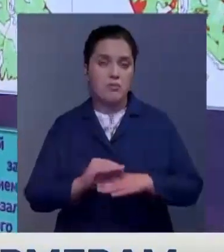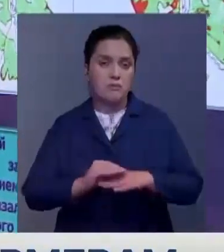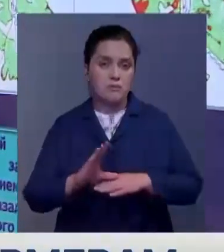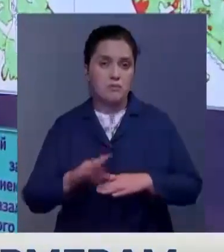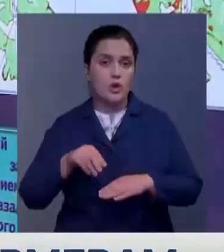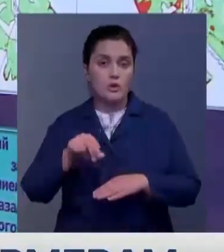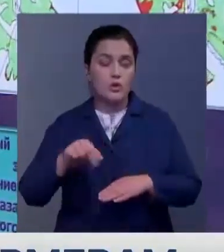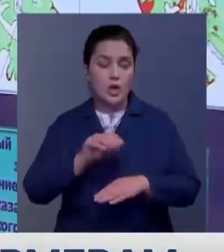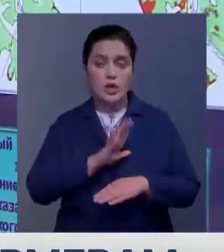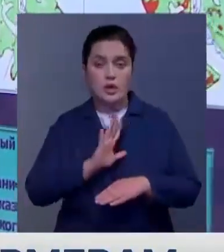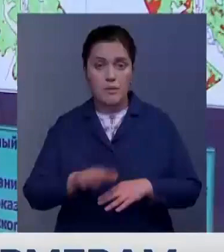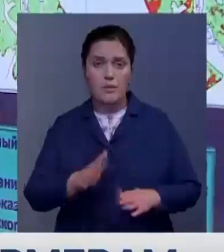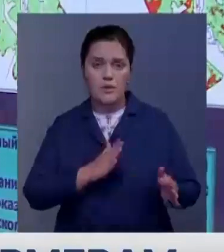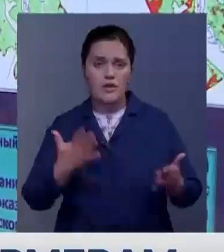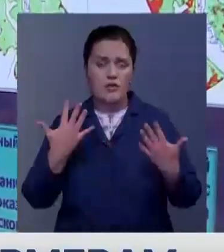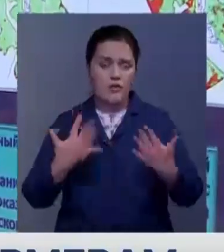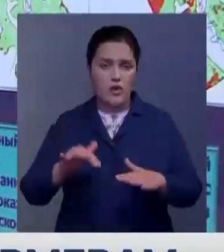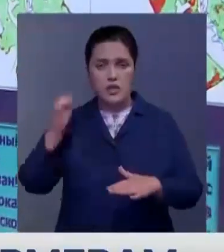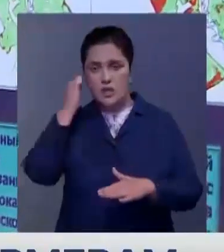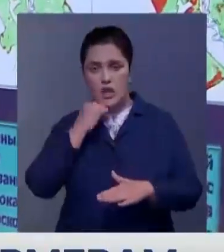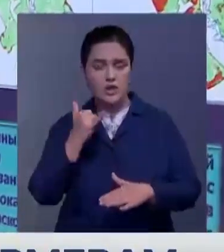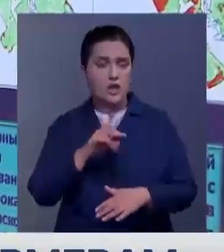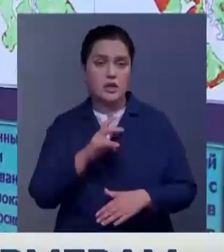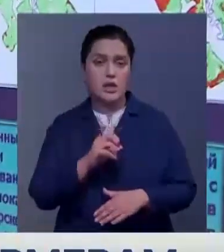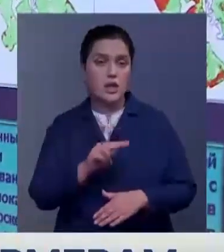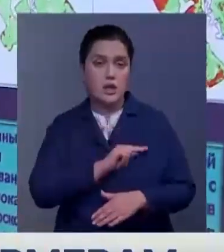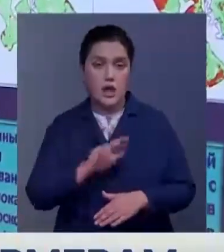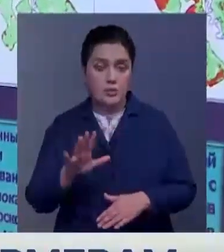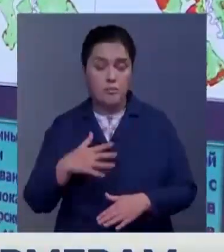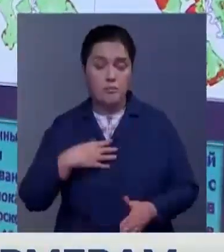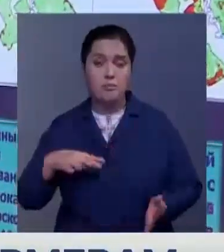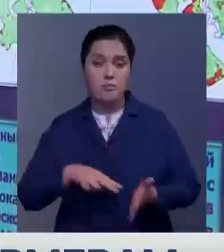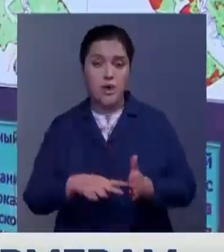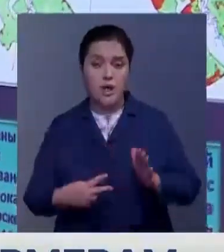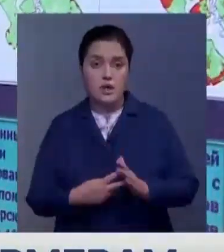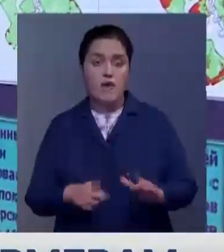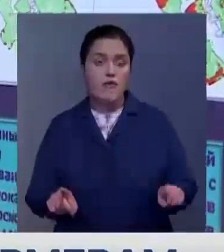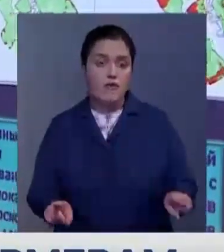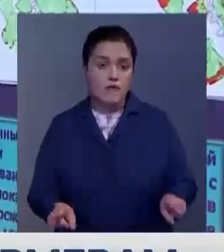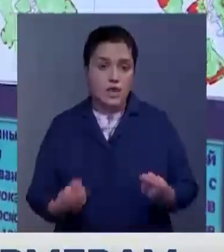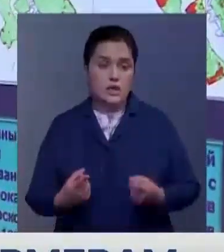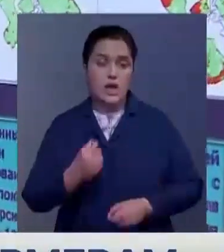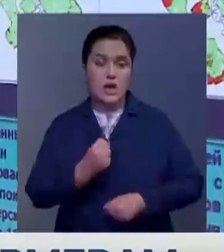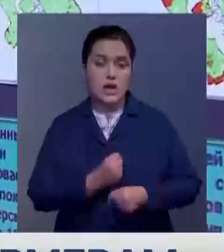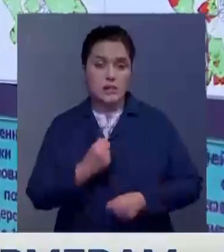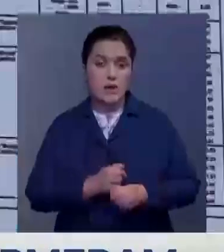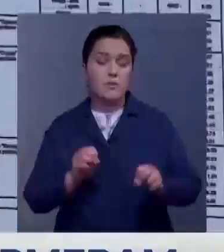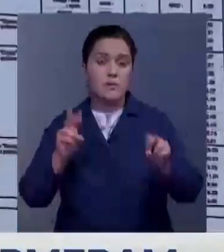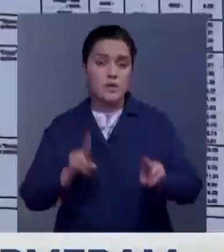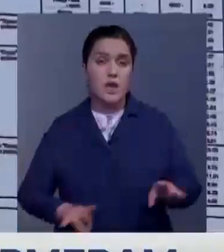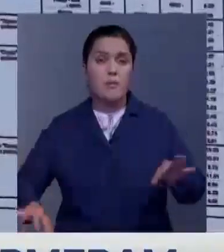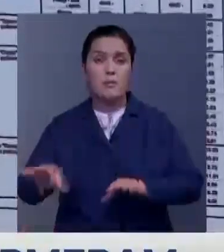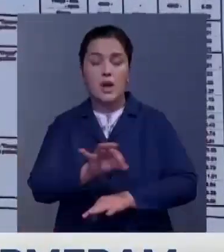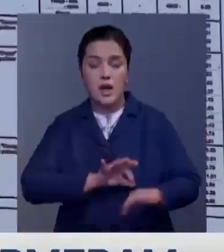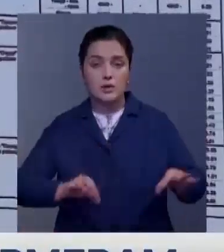солей. Эта система устарела и сейчас не работает. Мы планируем ее возобновить и разработали специальный проект. Но для